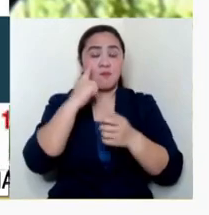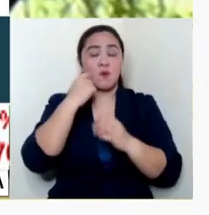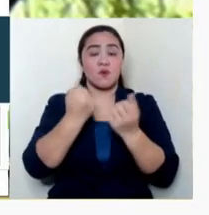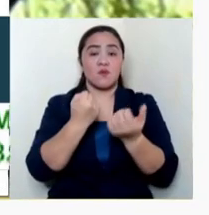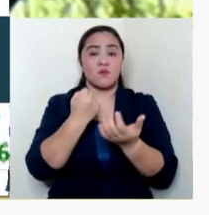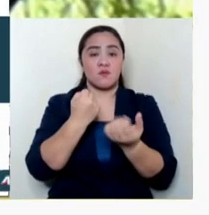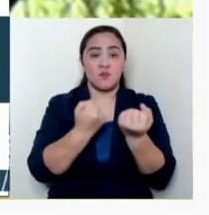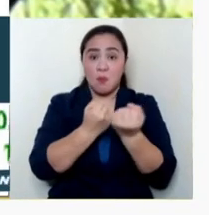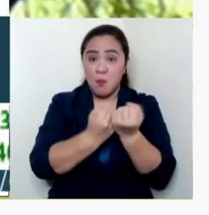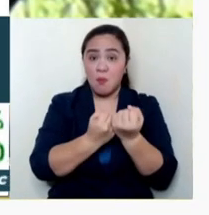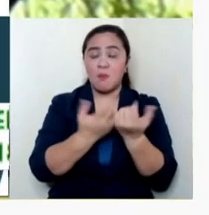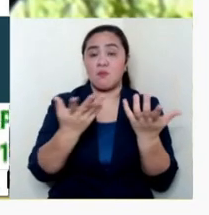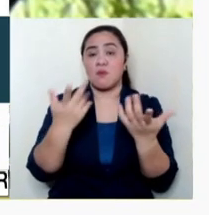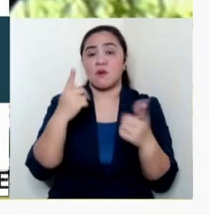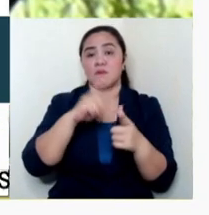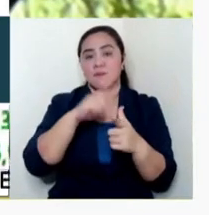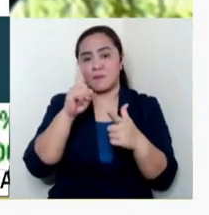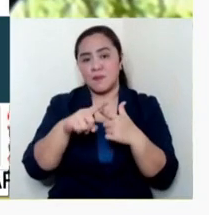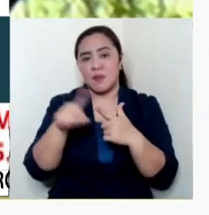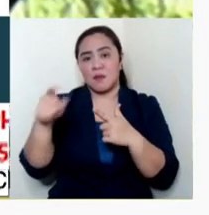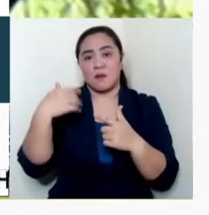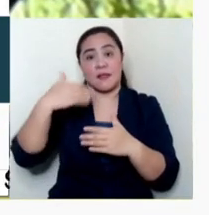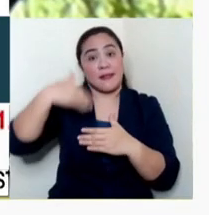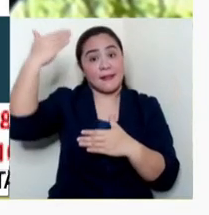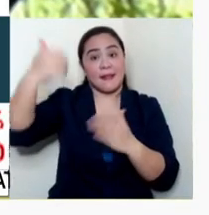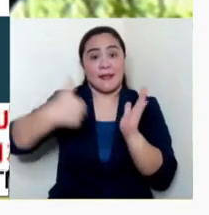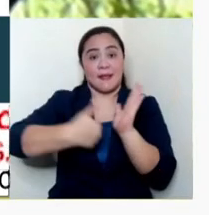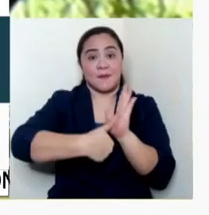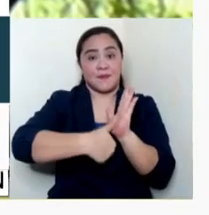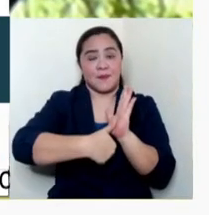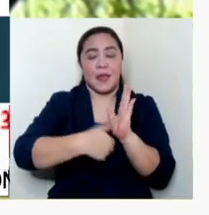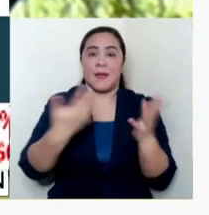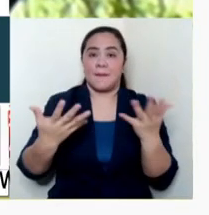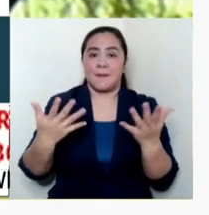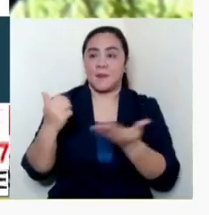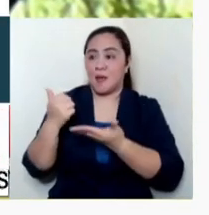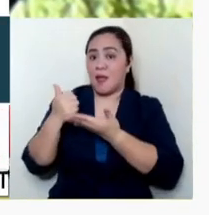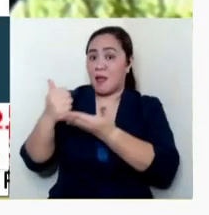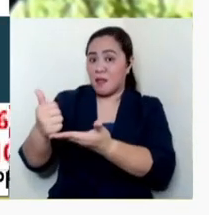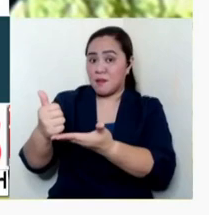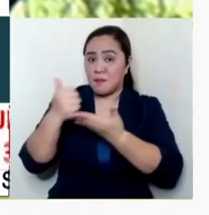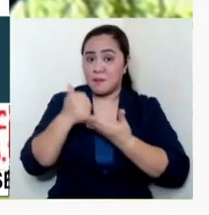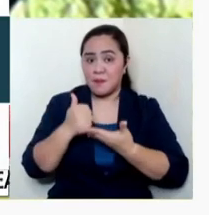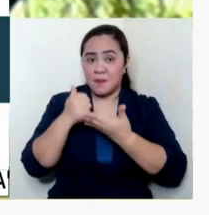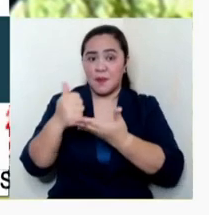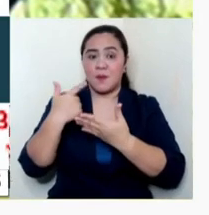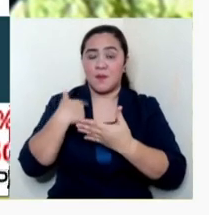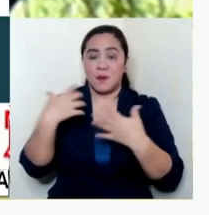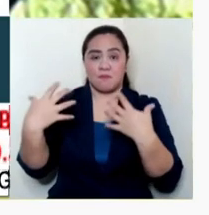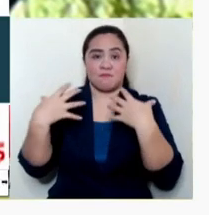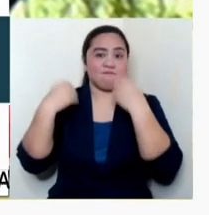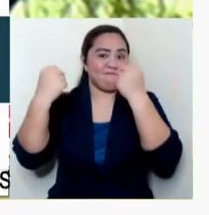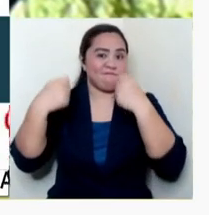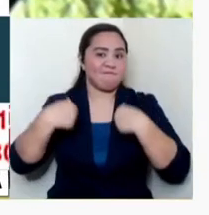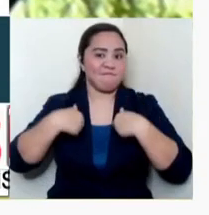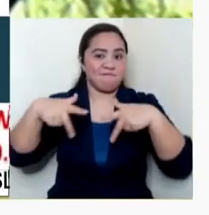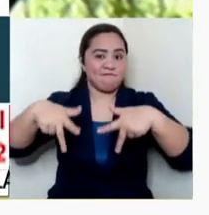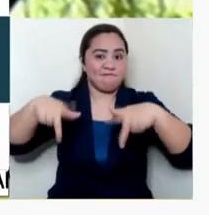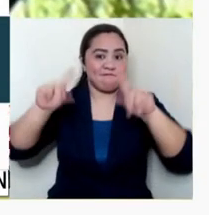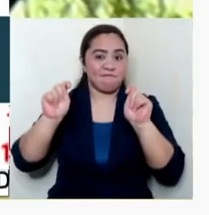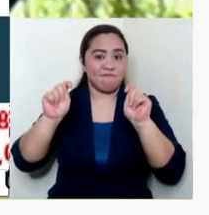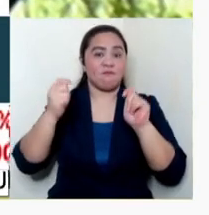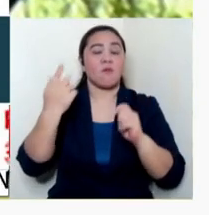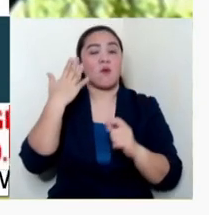halalan. Dagdag pa siguro doon, Carmina, sino mang nag-aalok ng tulong sa pamamagitan ng pag-ampon sa kandidatura? Wala sigurong